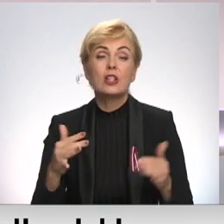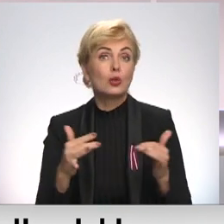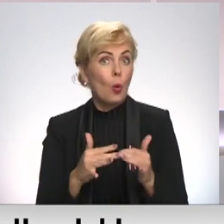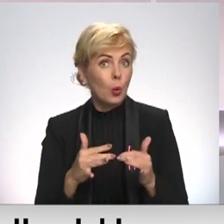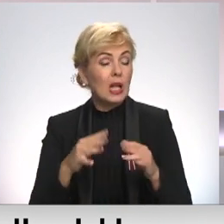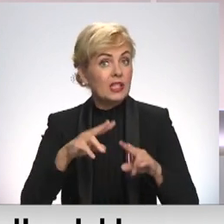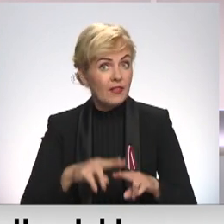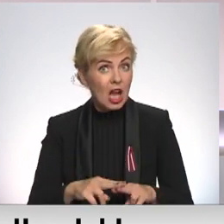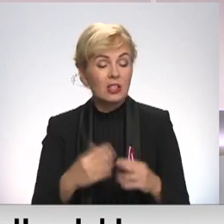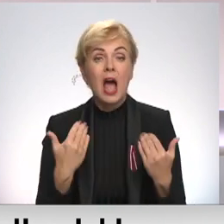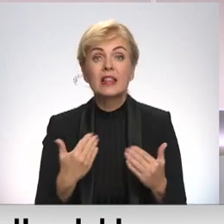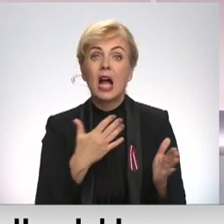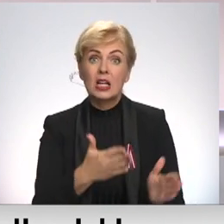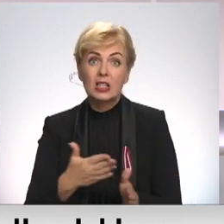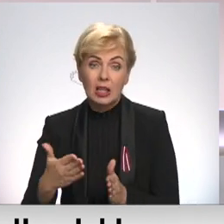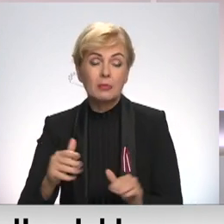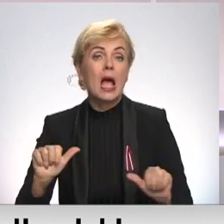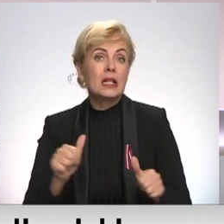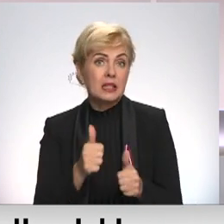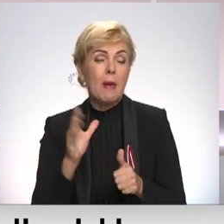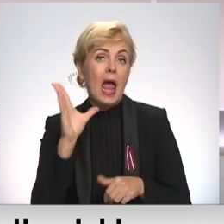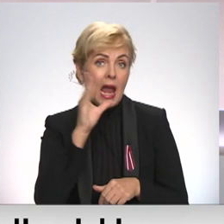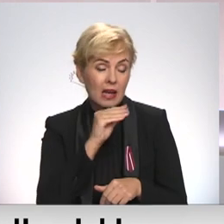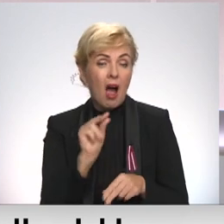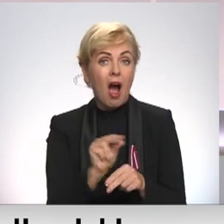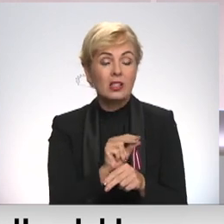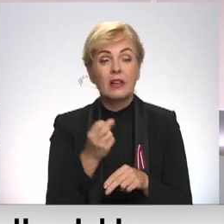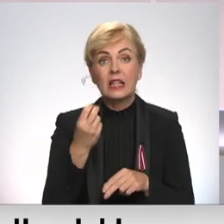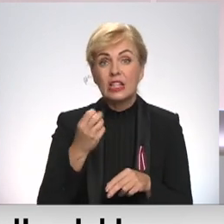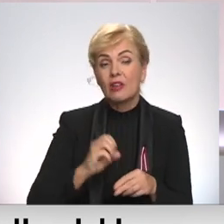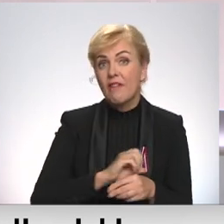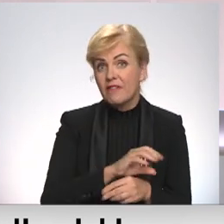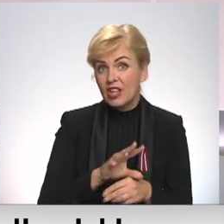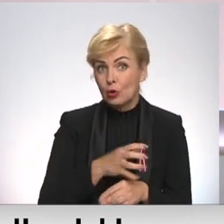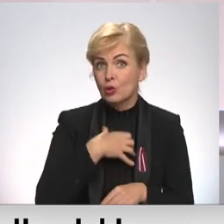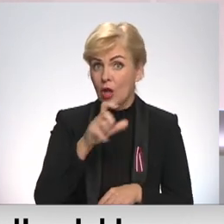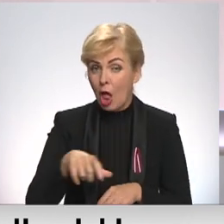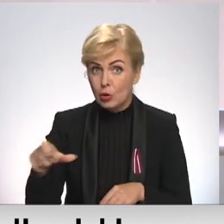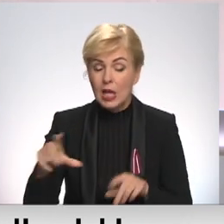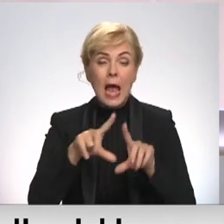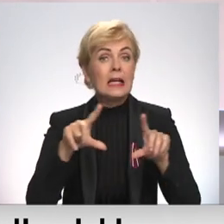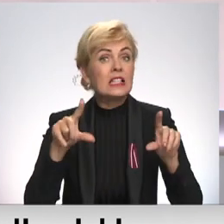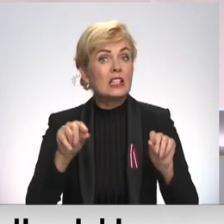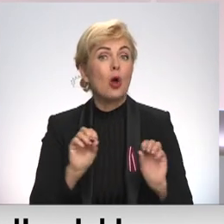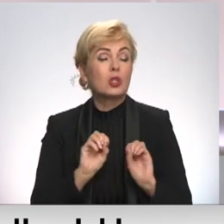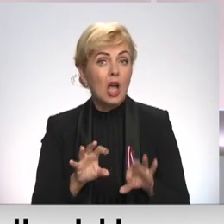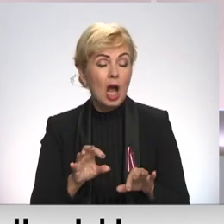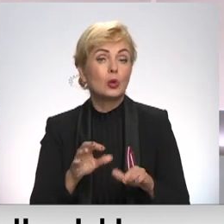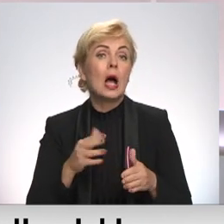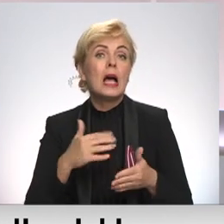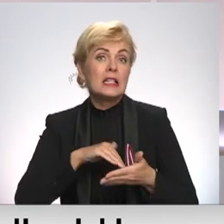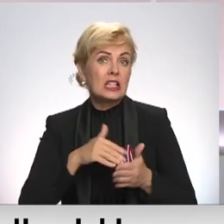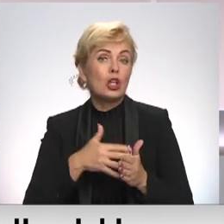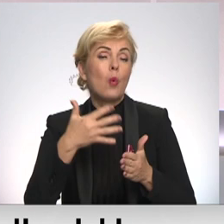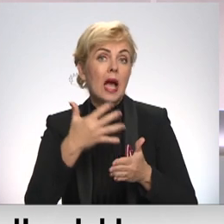vietas. Šobrīd slimnīcā spēj vienlaicīgi ārstēt vien 13 vīrusa skartos. Iestādē skaidro, ka situācija tiek risināta,